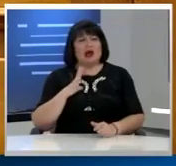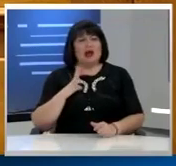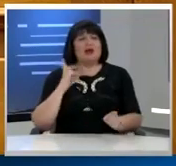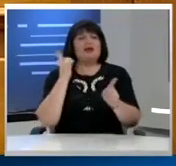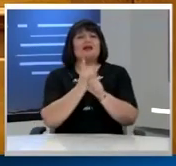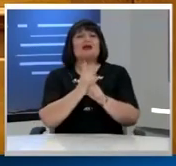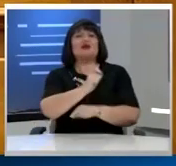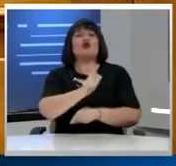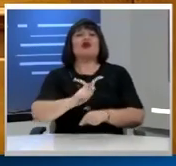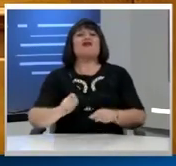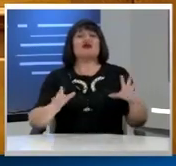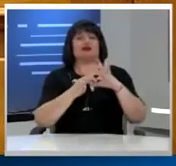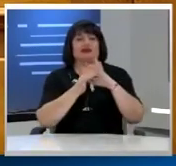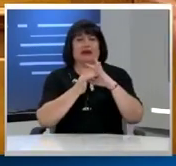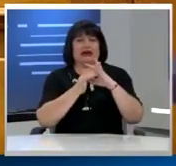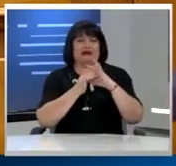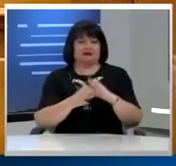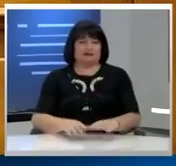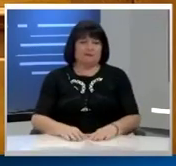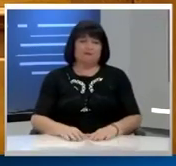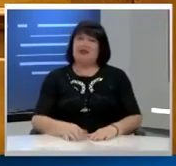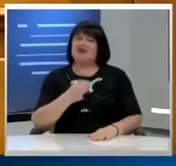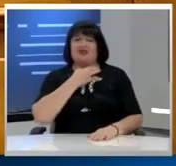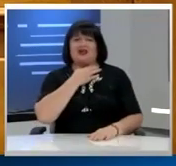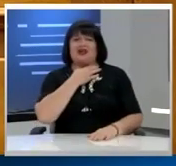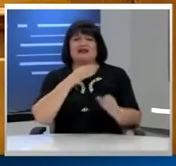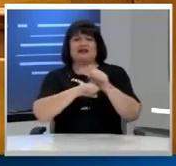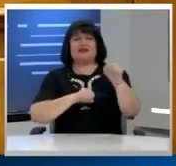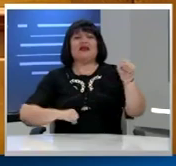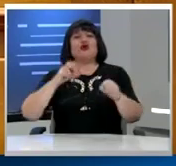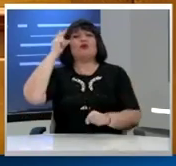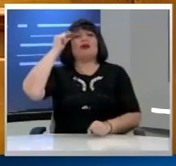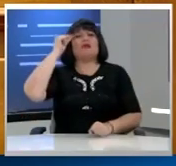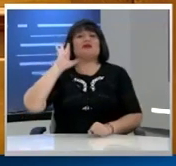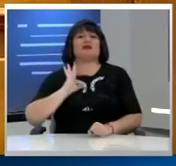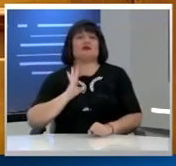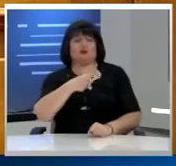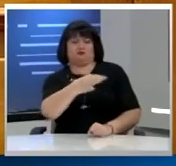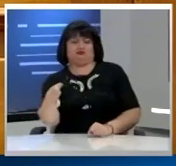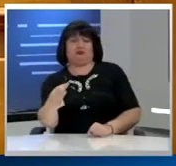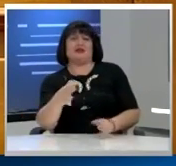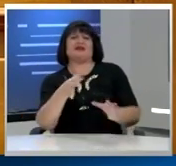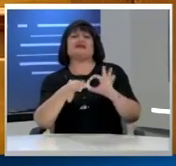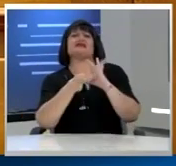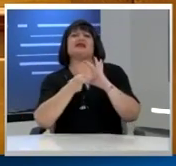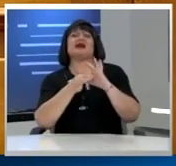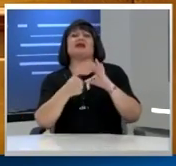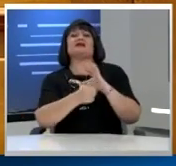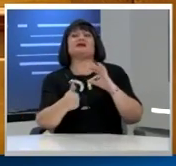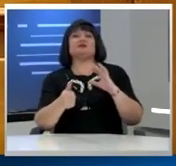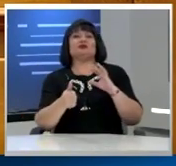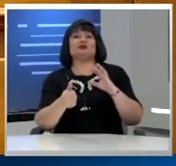ιδιαίτερα γραφεία υπουργού. Δεν απαιτείται πλέον πτυχίο ΑΕΗ, παρά μονάχα